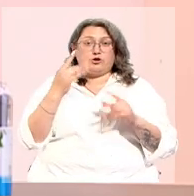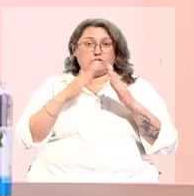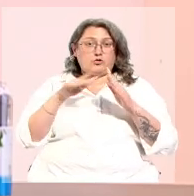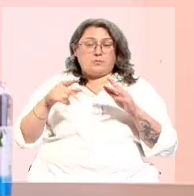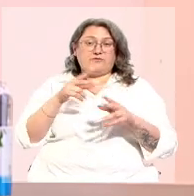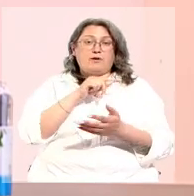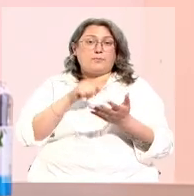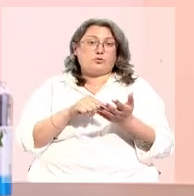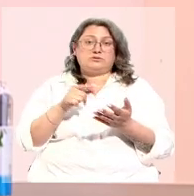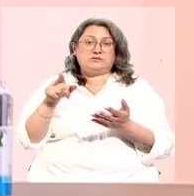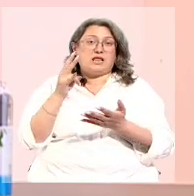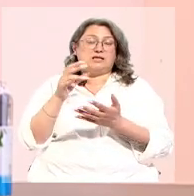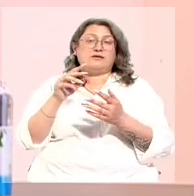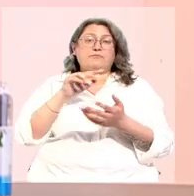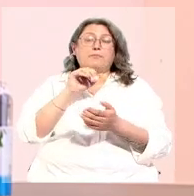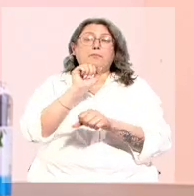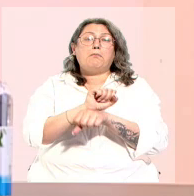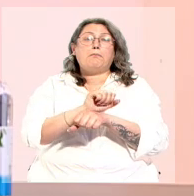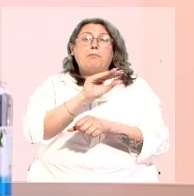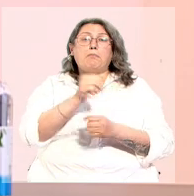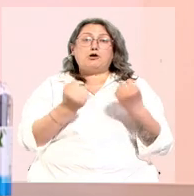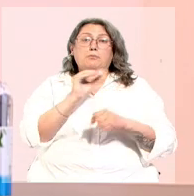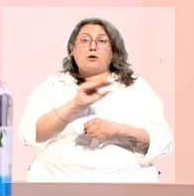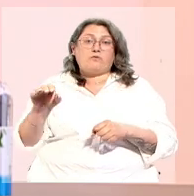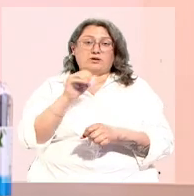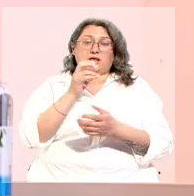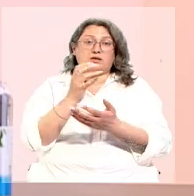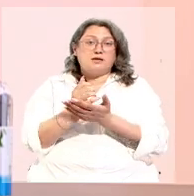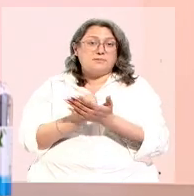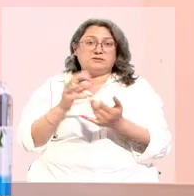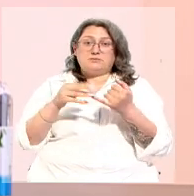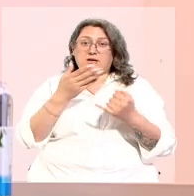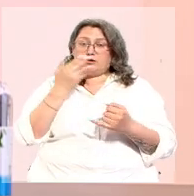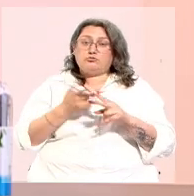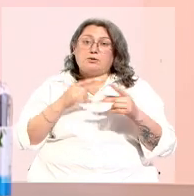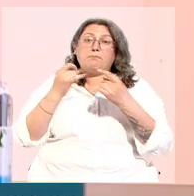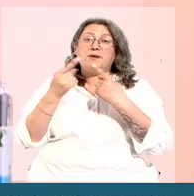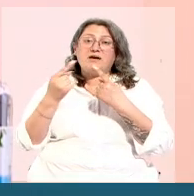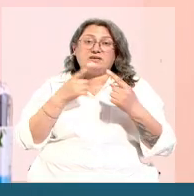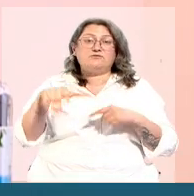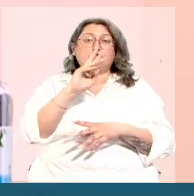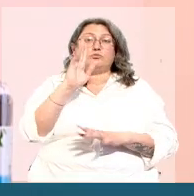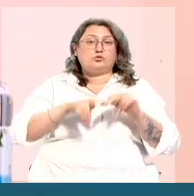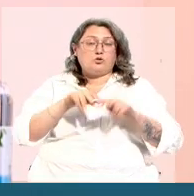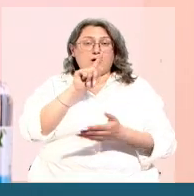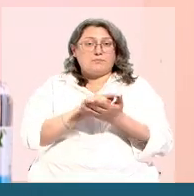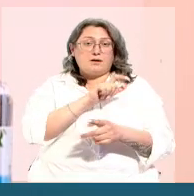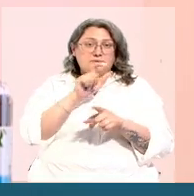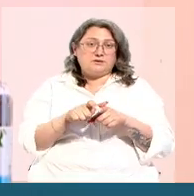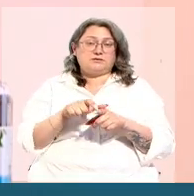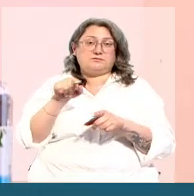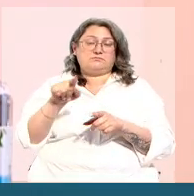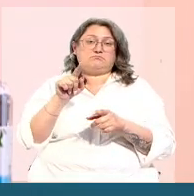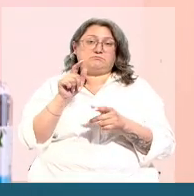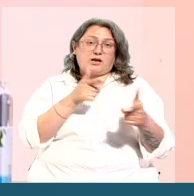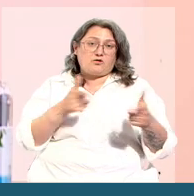мәселесі қарастырылмаған. Біз бұны назарға алып отырмыз. Енді барлық құрылыс алушылармен келіссөздері жүргіземіз. Оларды Астана мен Алматыдағыдай заңды